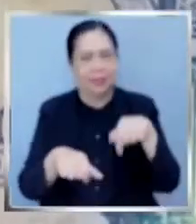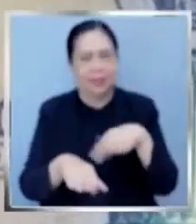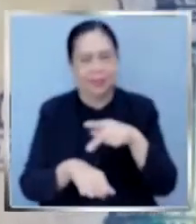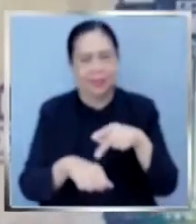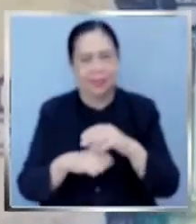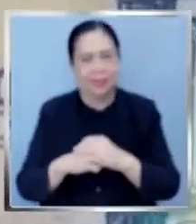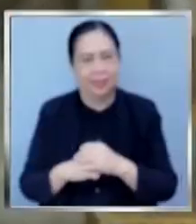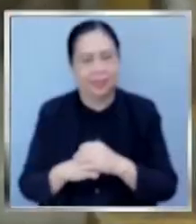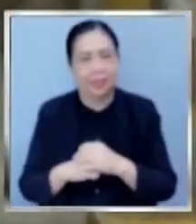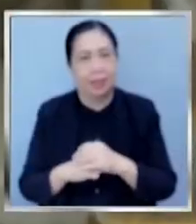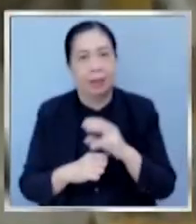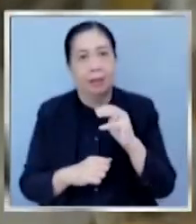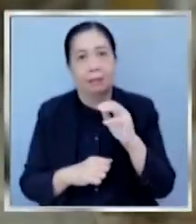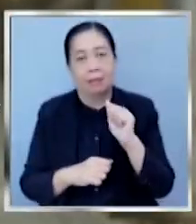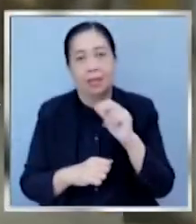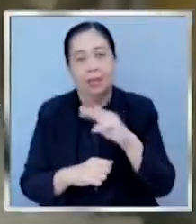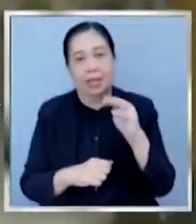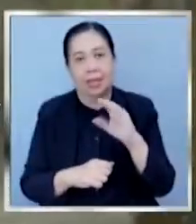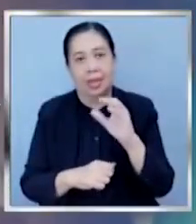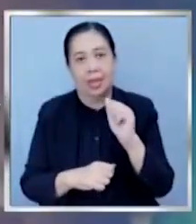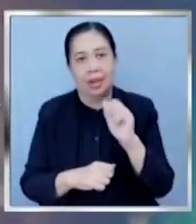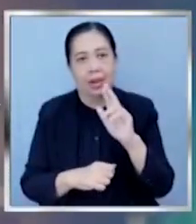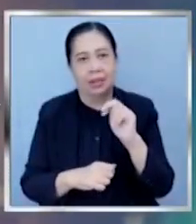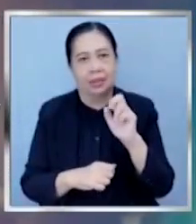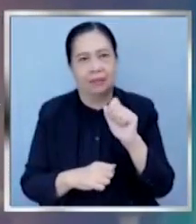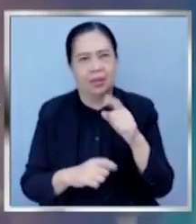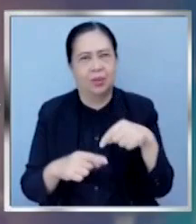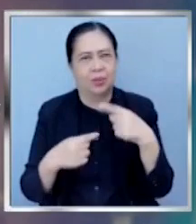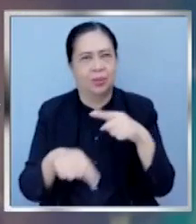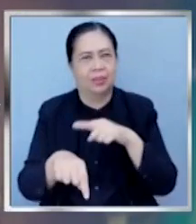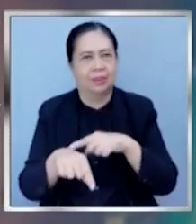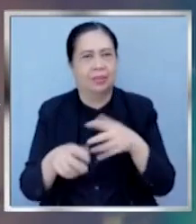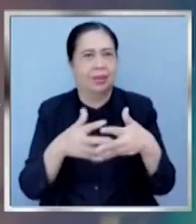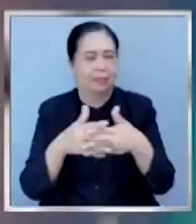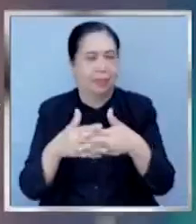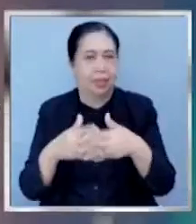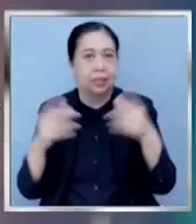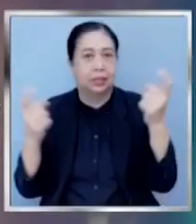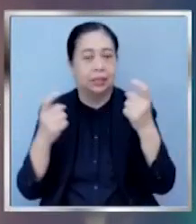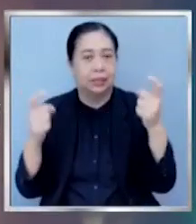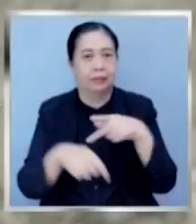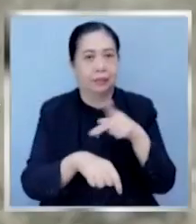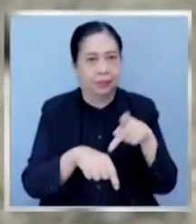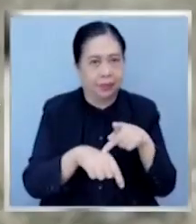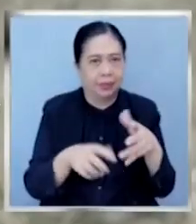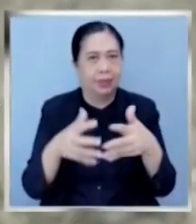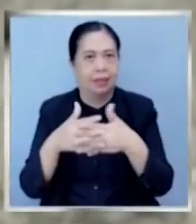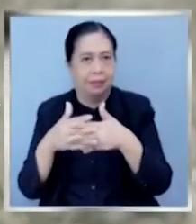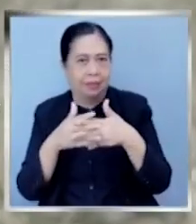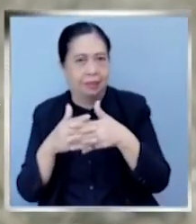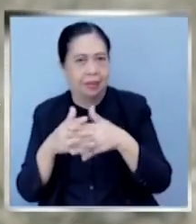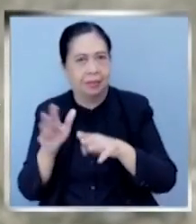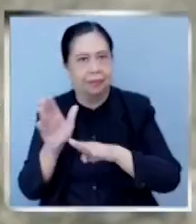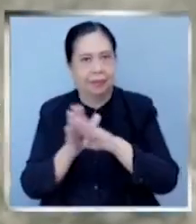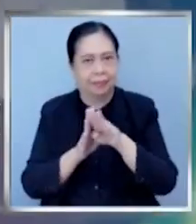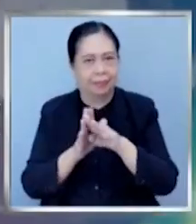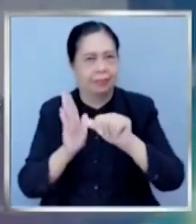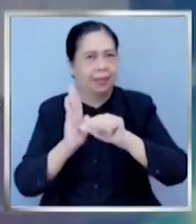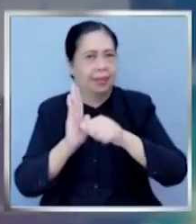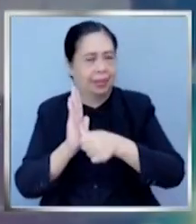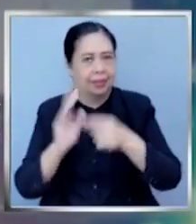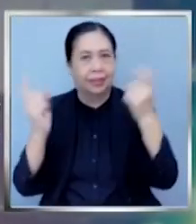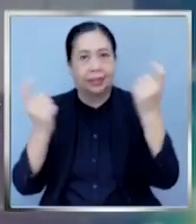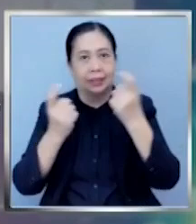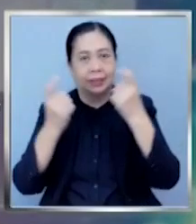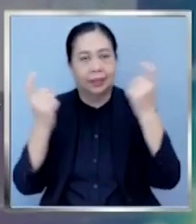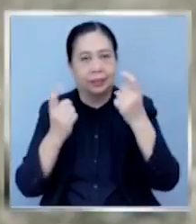Ang Manila Carnival ay ginaganap ng Philippine-American Times upang ipagdiwang ang Philippine-American progress. Ang highlight ng pagdiriwang na ito ay ang